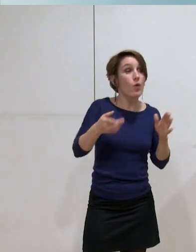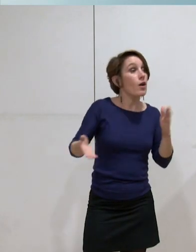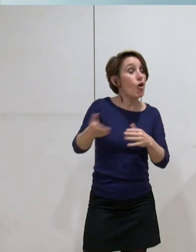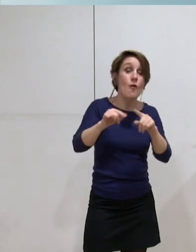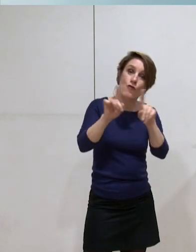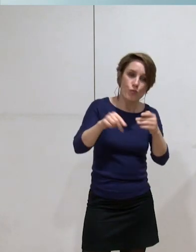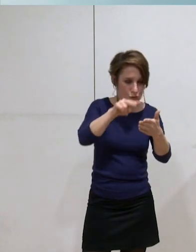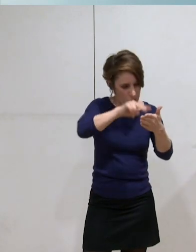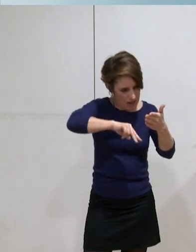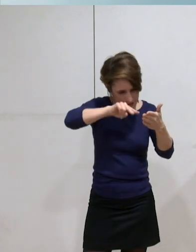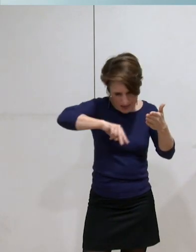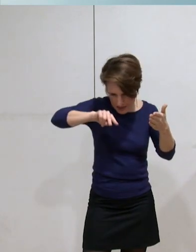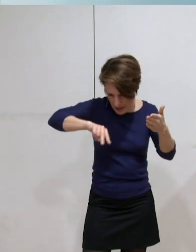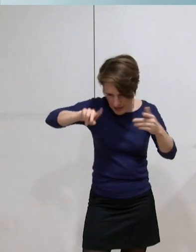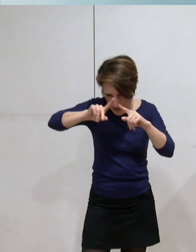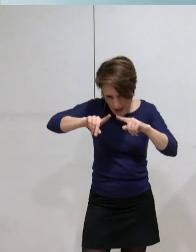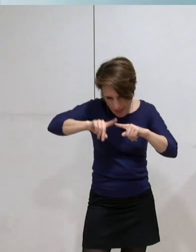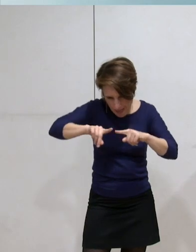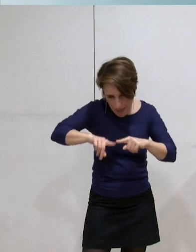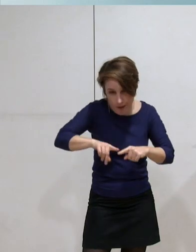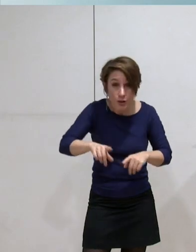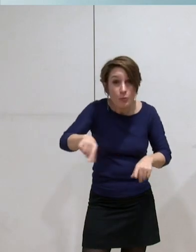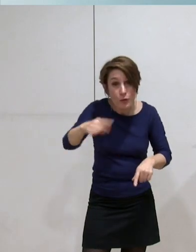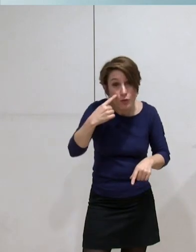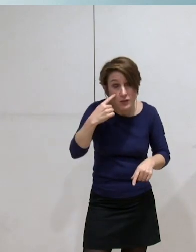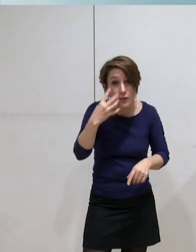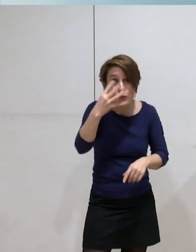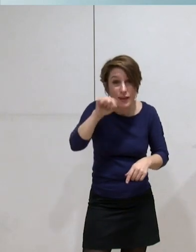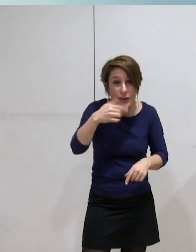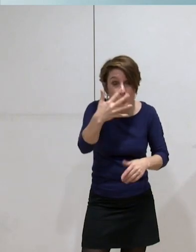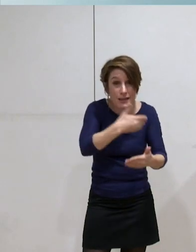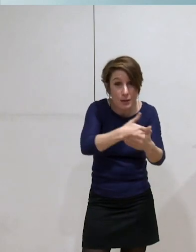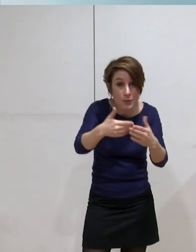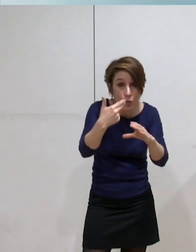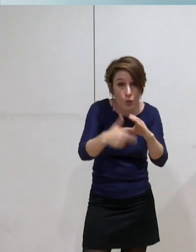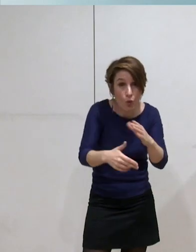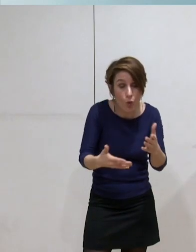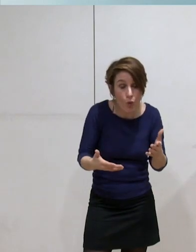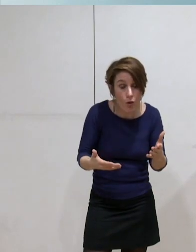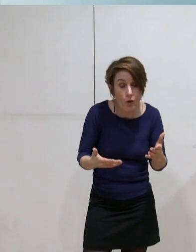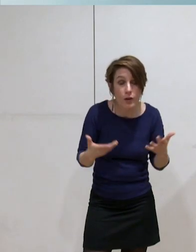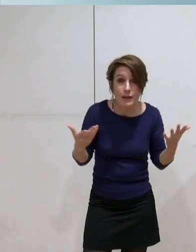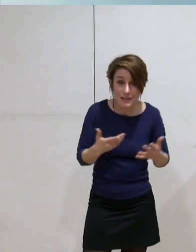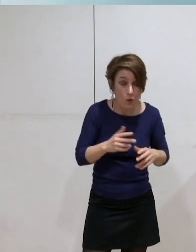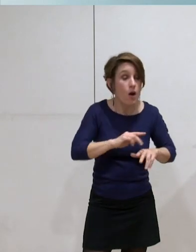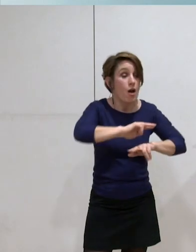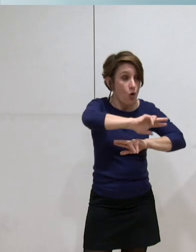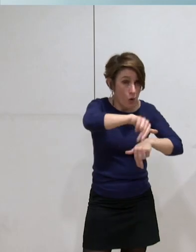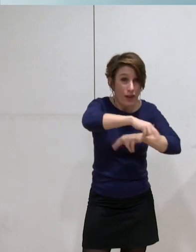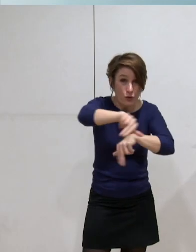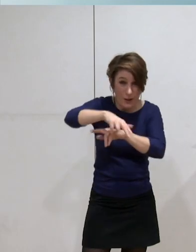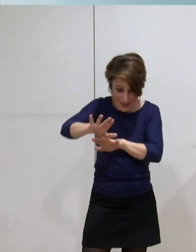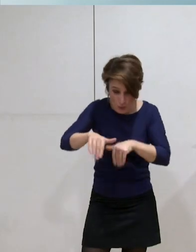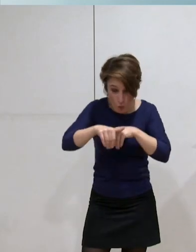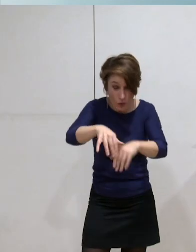budget normalement vous avez dû voir que les 4500000 € étaient cette contractualisation là que nous sommes en